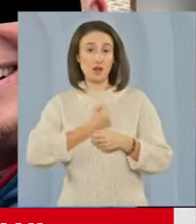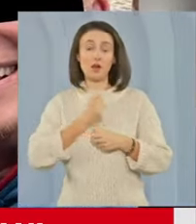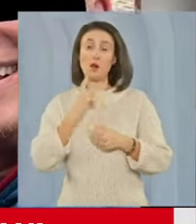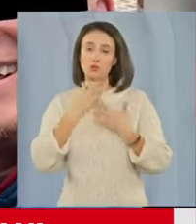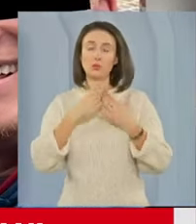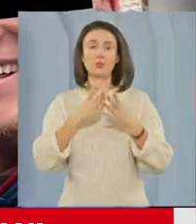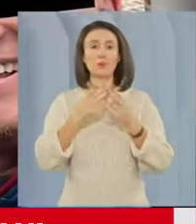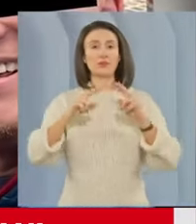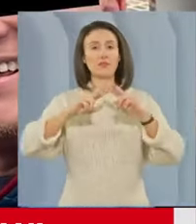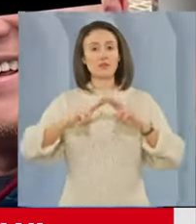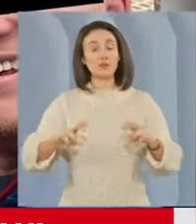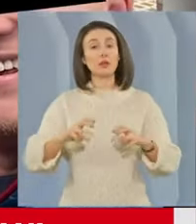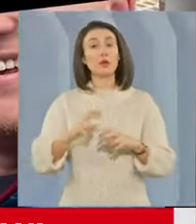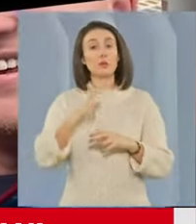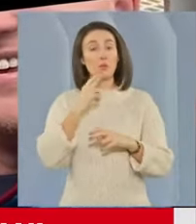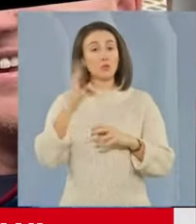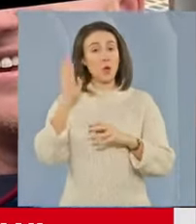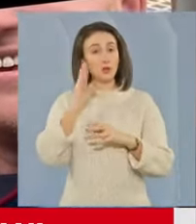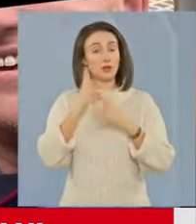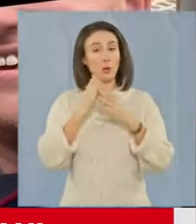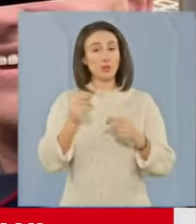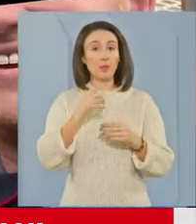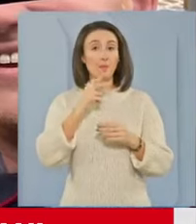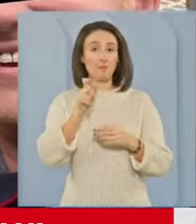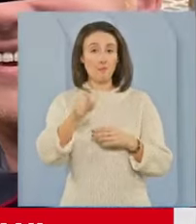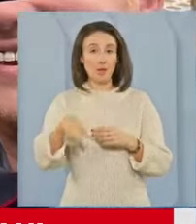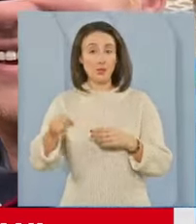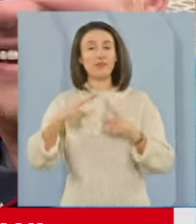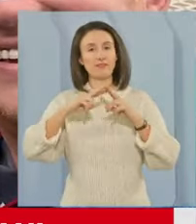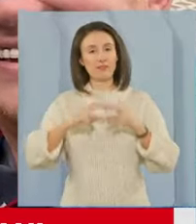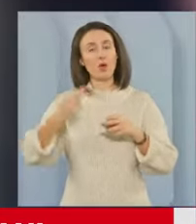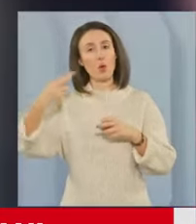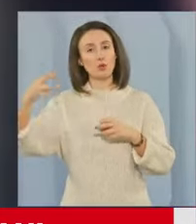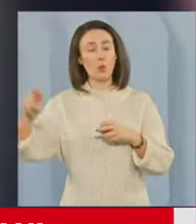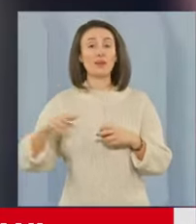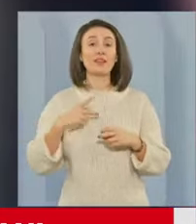multe cercetări. Anchetatorii au audiat deja mai multe persoane, dar cercetările sunt